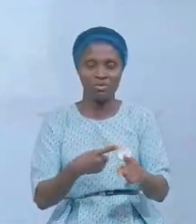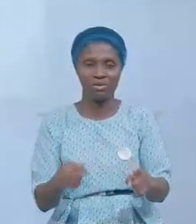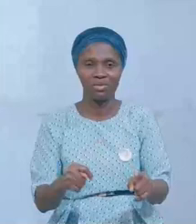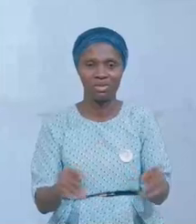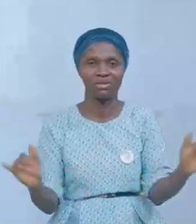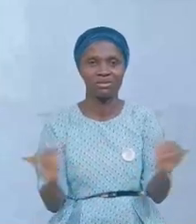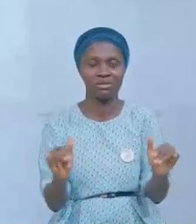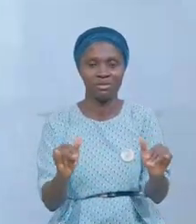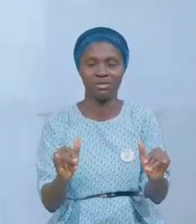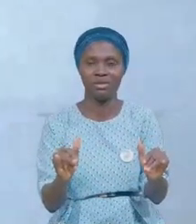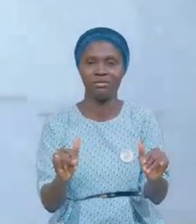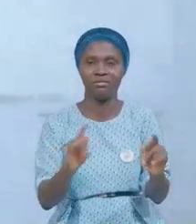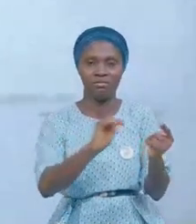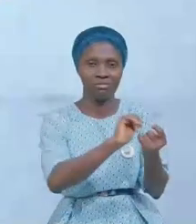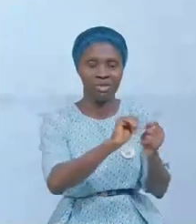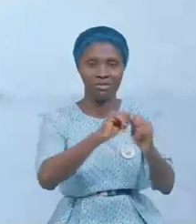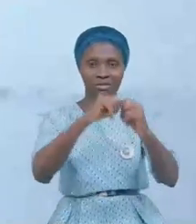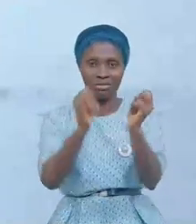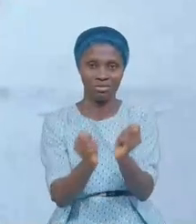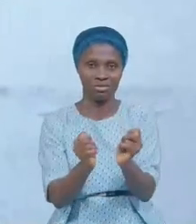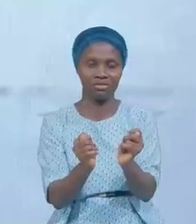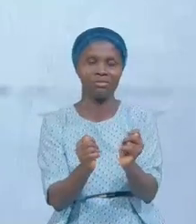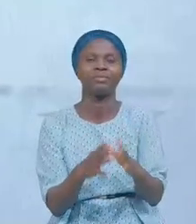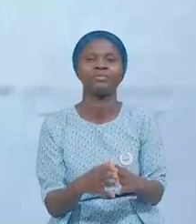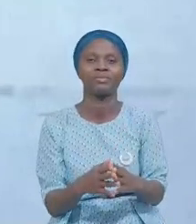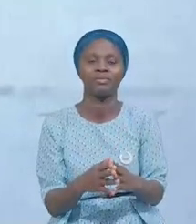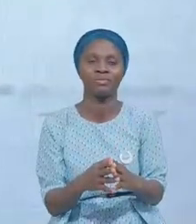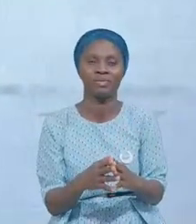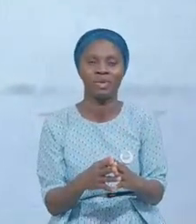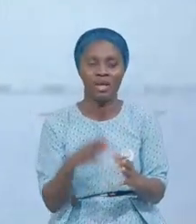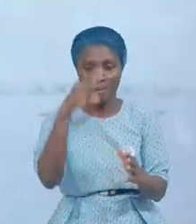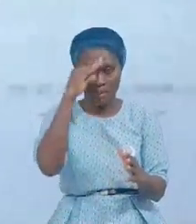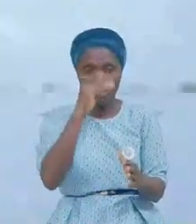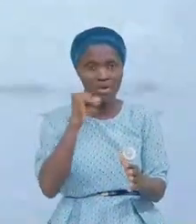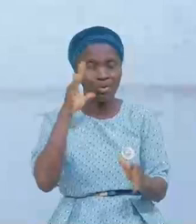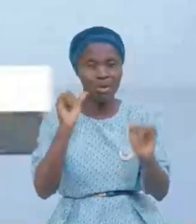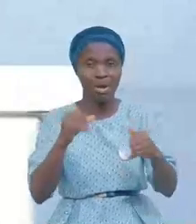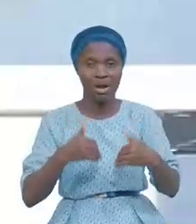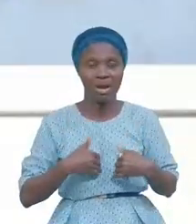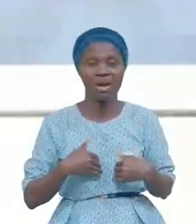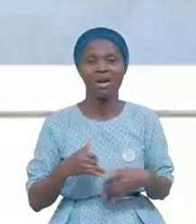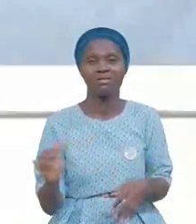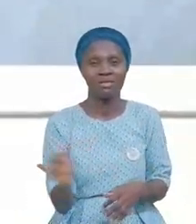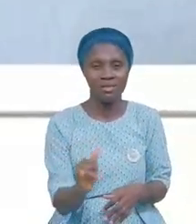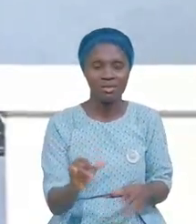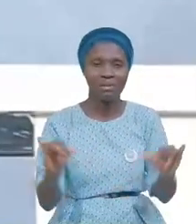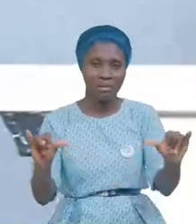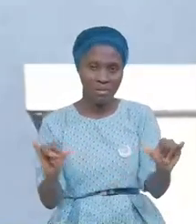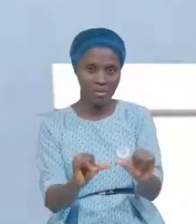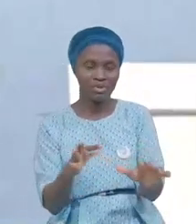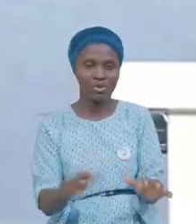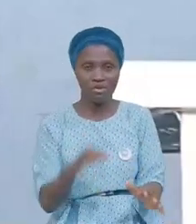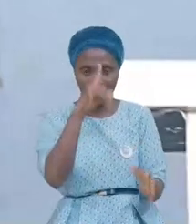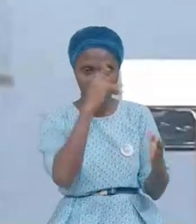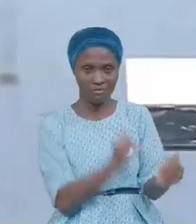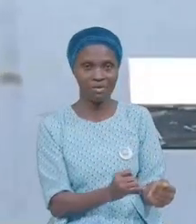la femme peuvent avoir la même mesure de foi et être sanctifiés. La puissance du Saint-Esprit,